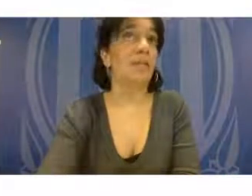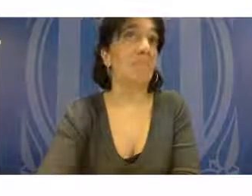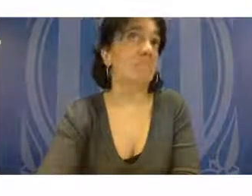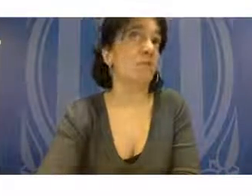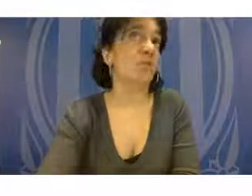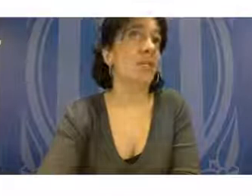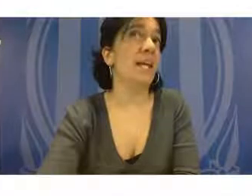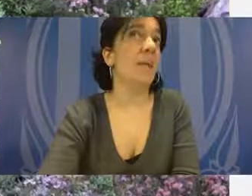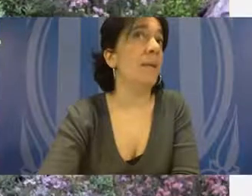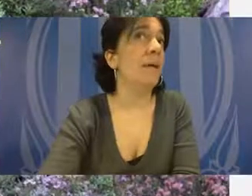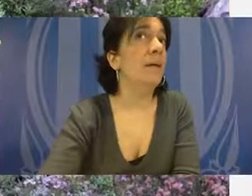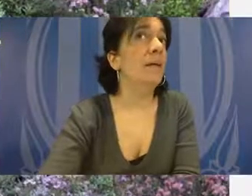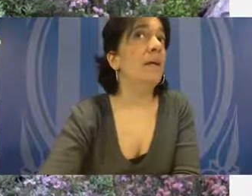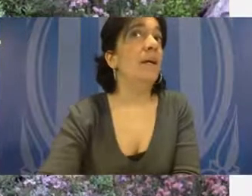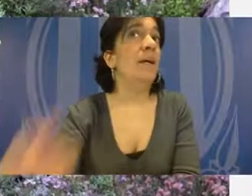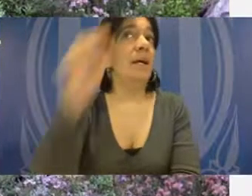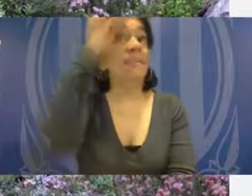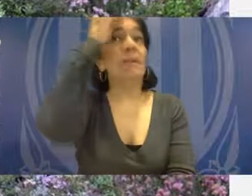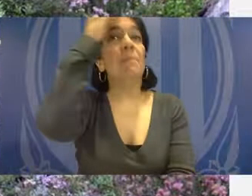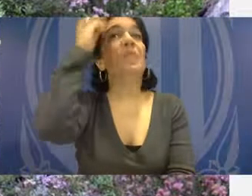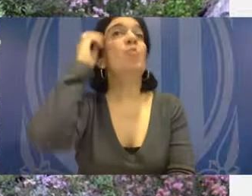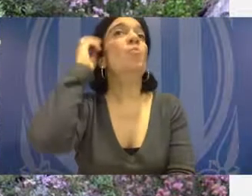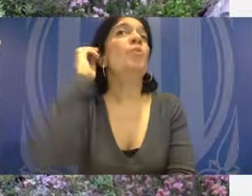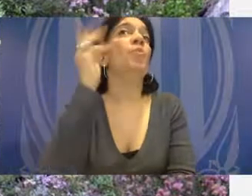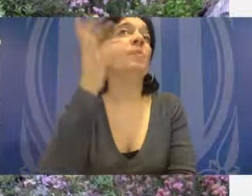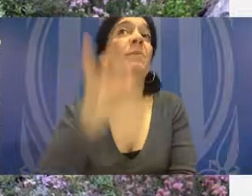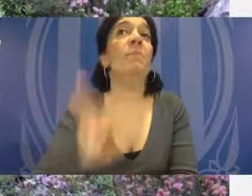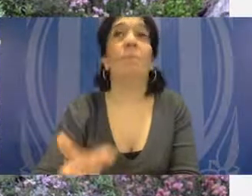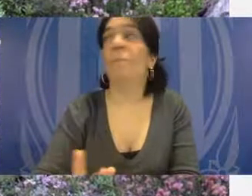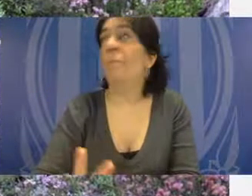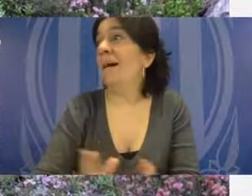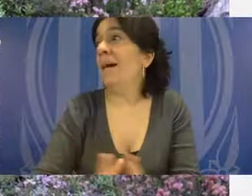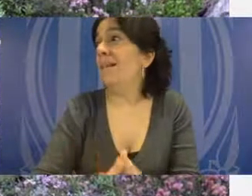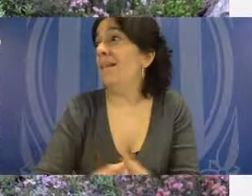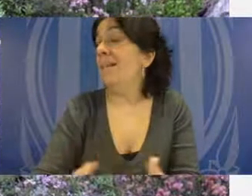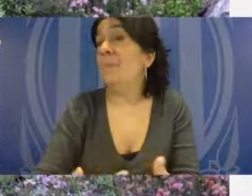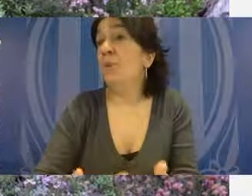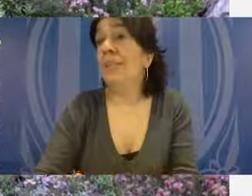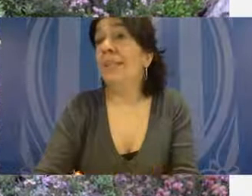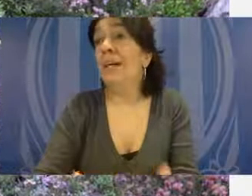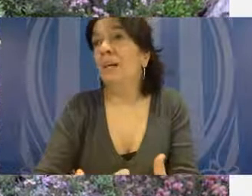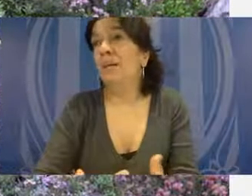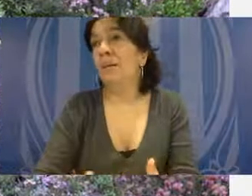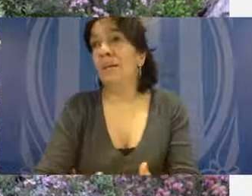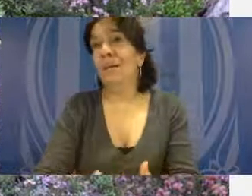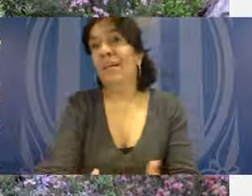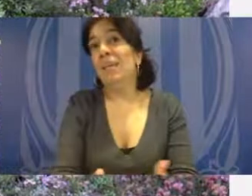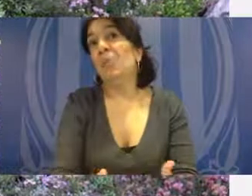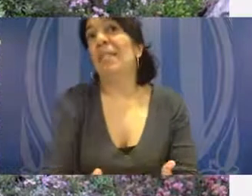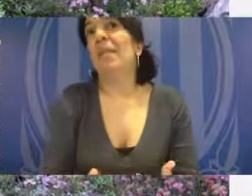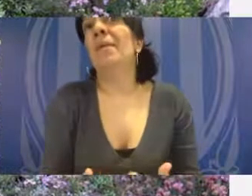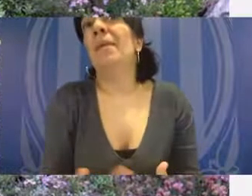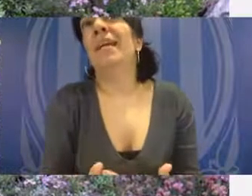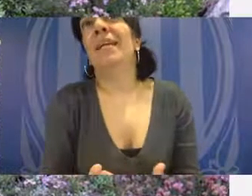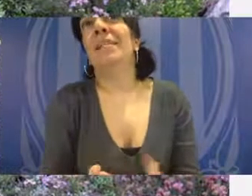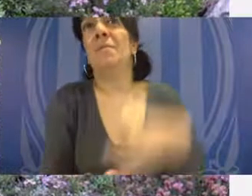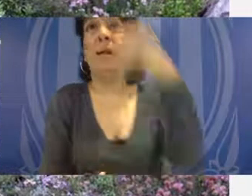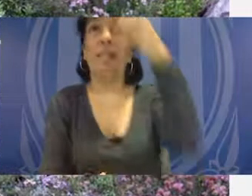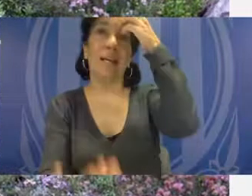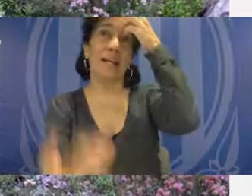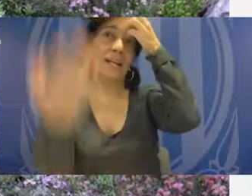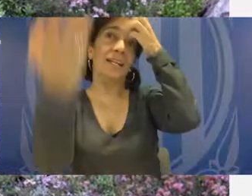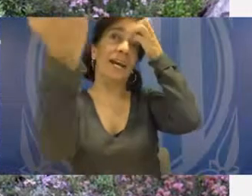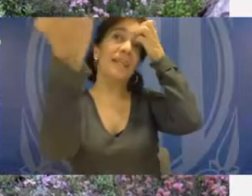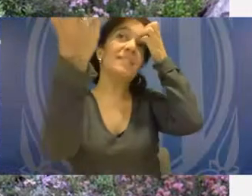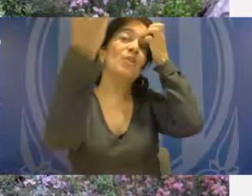èxit considerable. Sempre és un bon moment per desitjar bon dia i potser també de manera